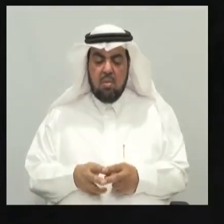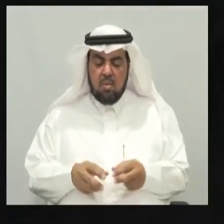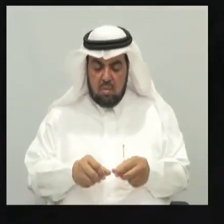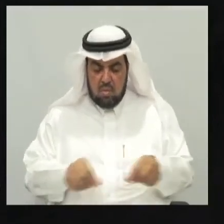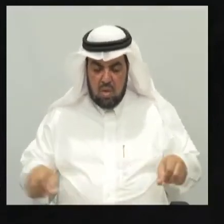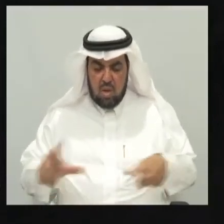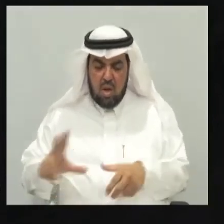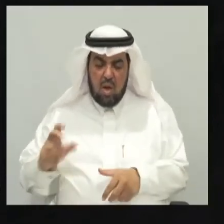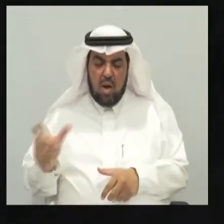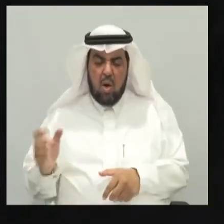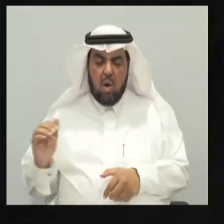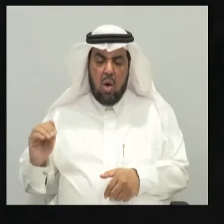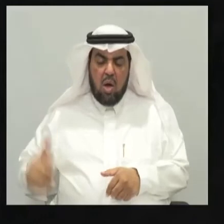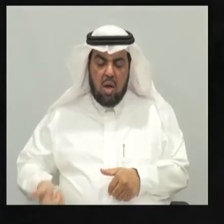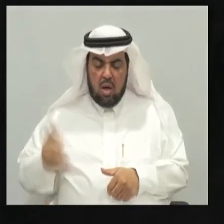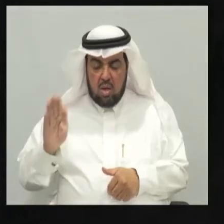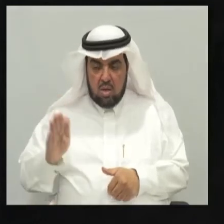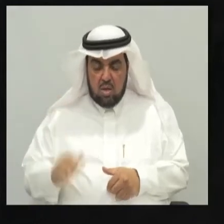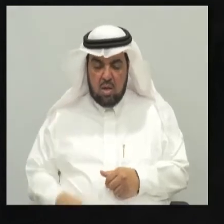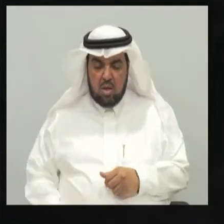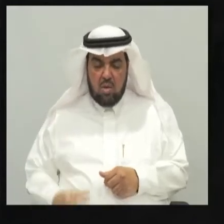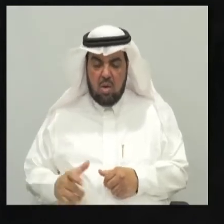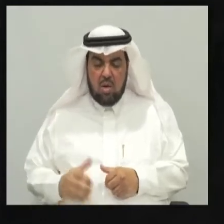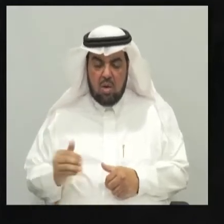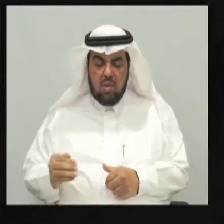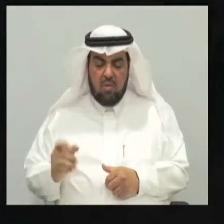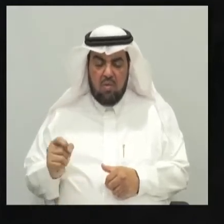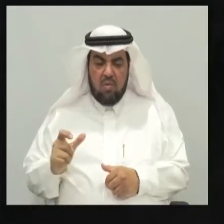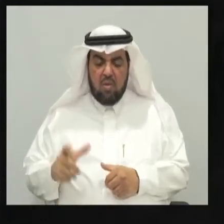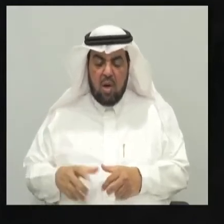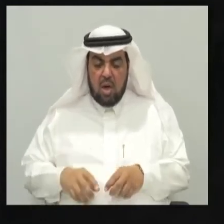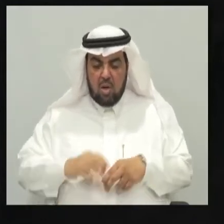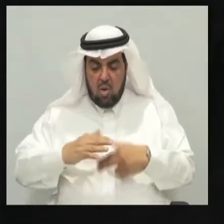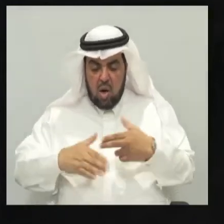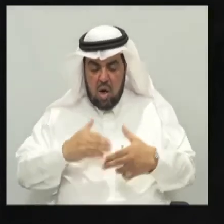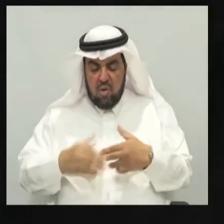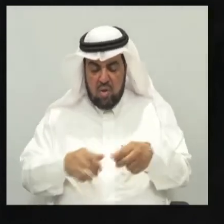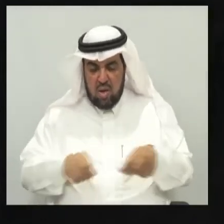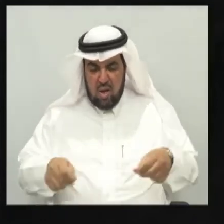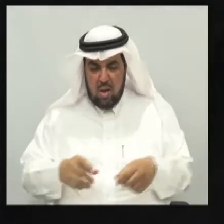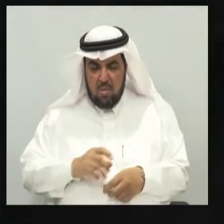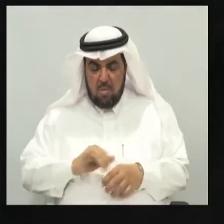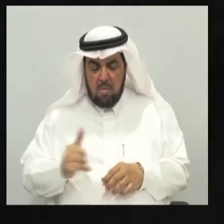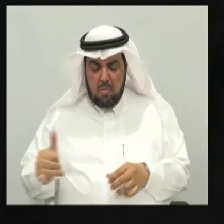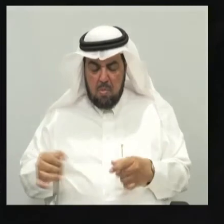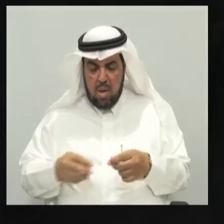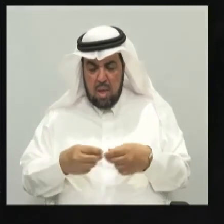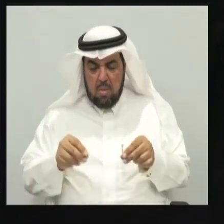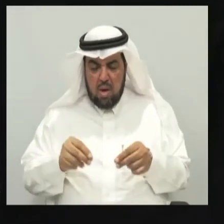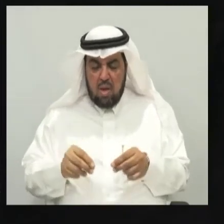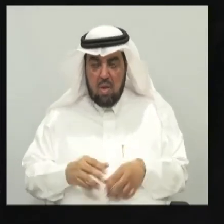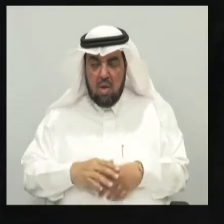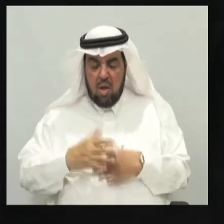أسلاك النحاس؟ صحيح هذا الكلام، والنحاس فلز، لكن تغلف أسلاك الكهرباء بمادة بلاستيكية أو مطاطية